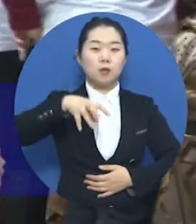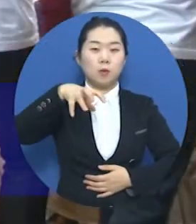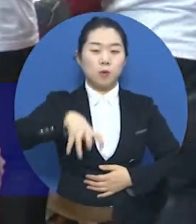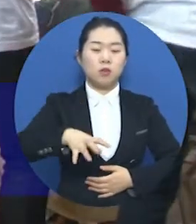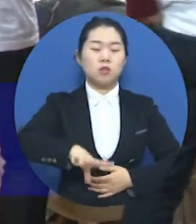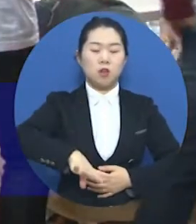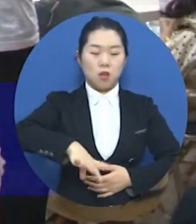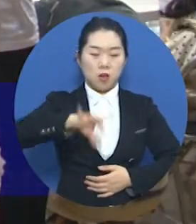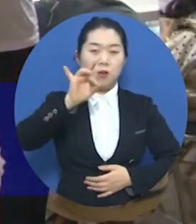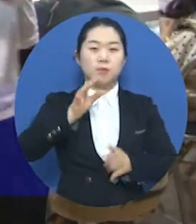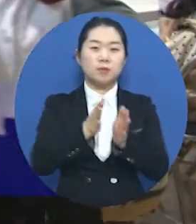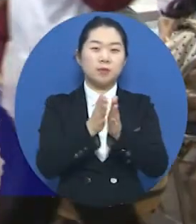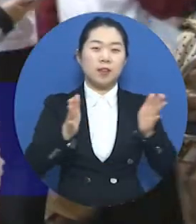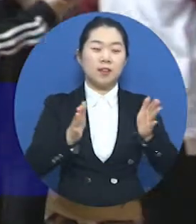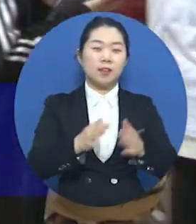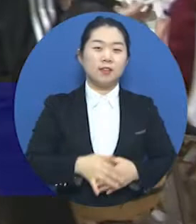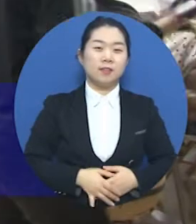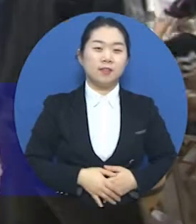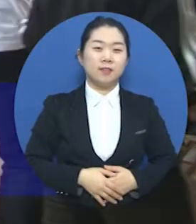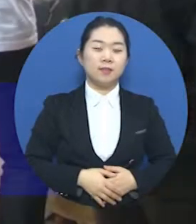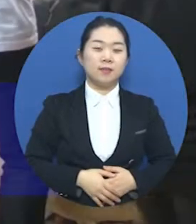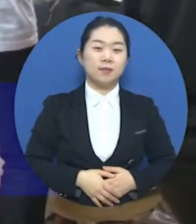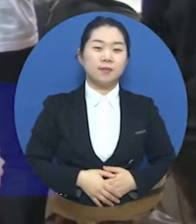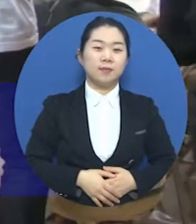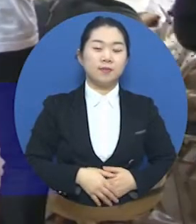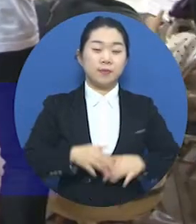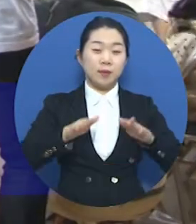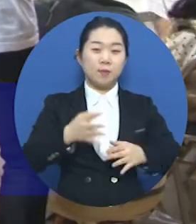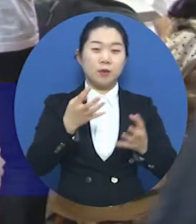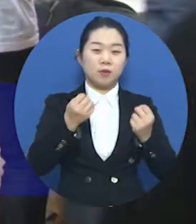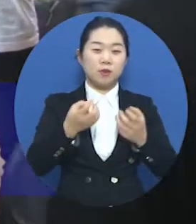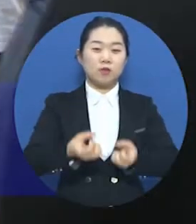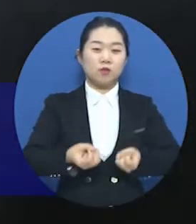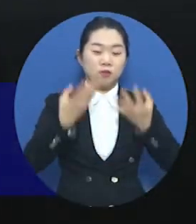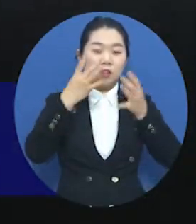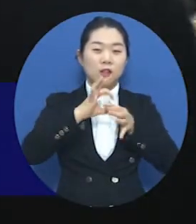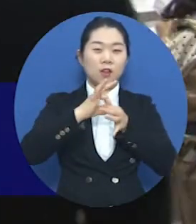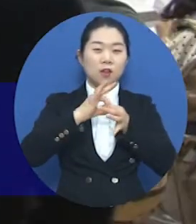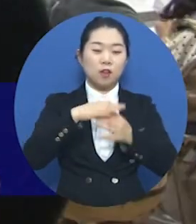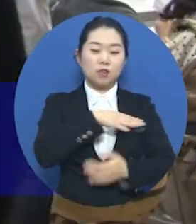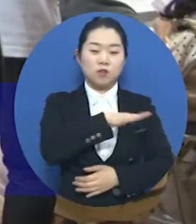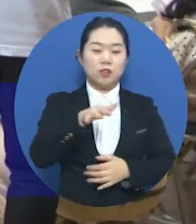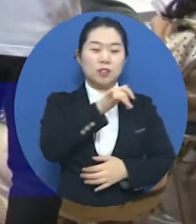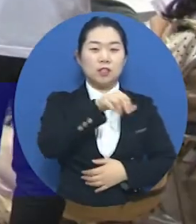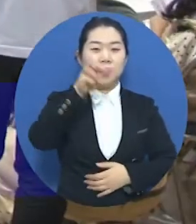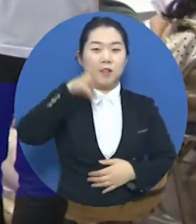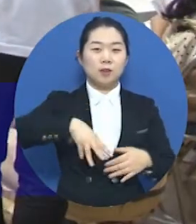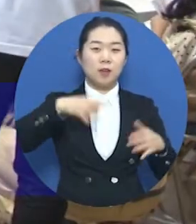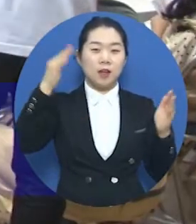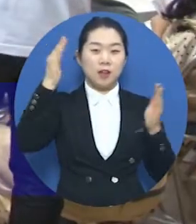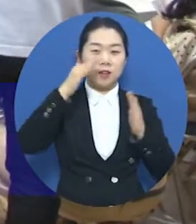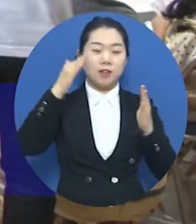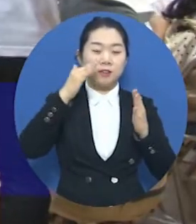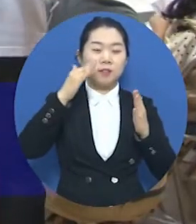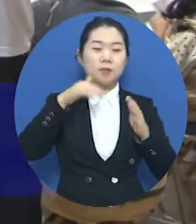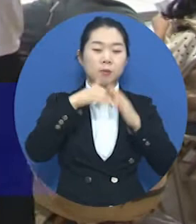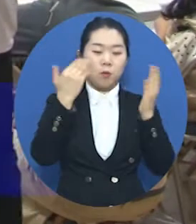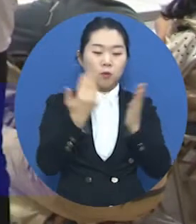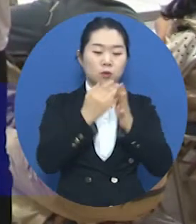세종 지역에서 처음으로 실시되는 수학축제입니다. 이번 수학축제를 통해서 우리 세종